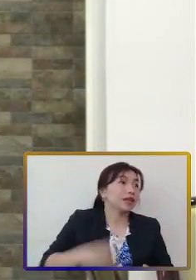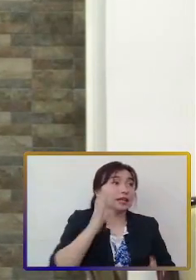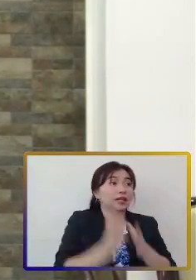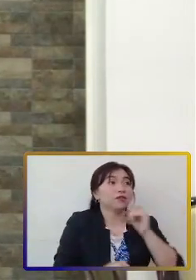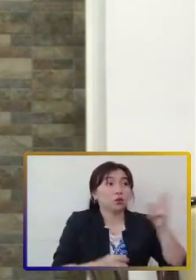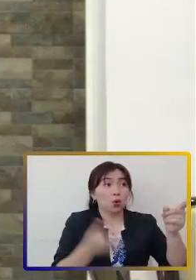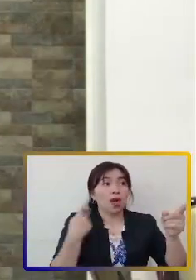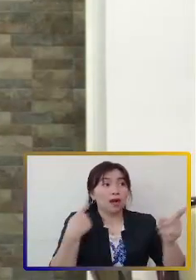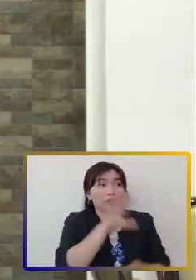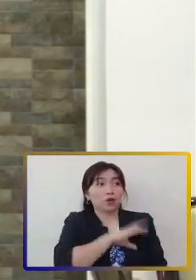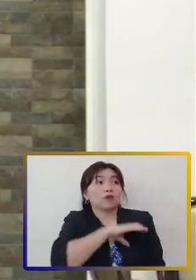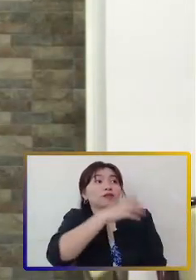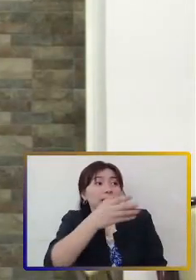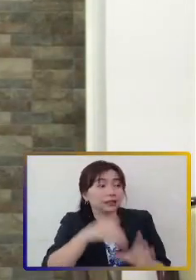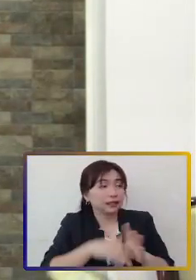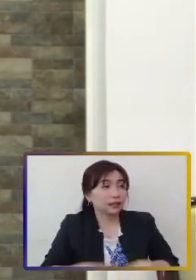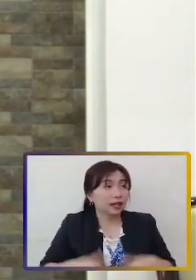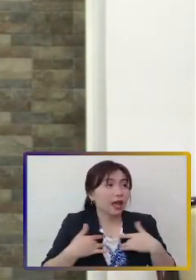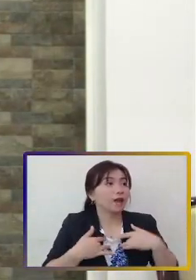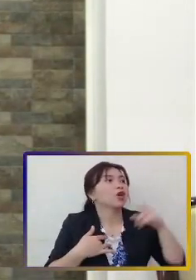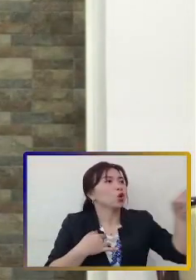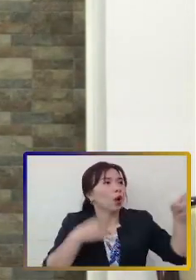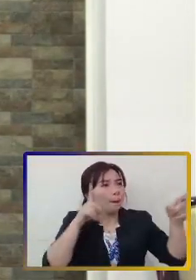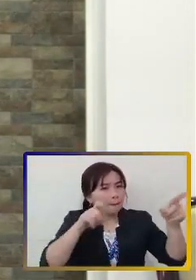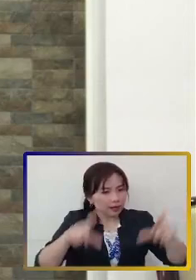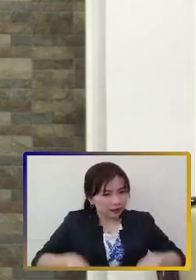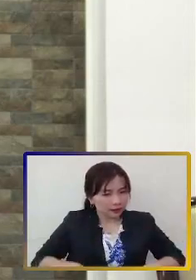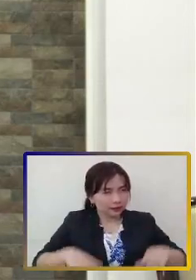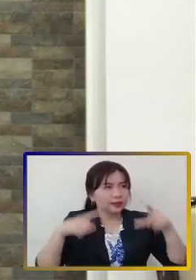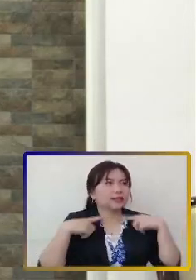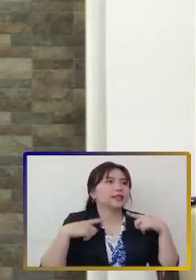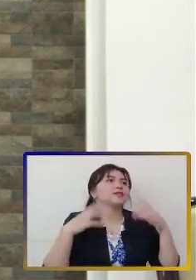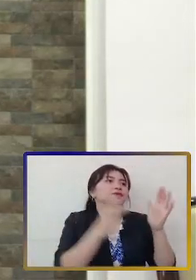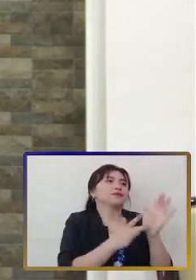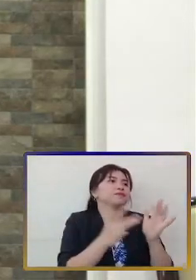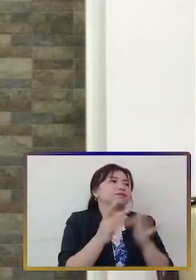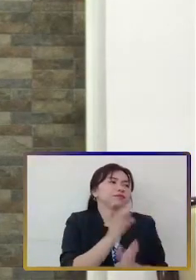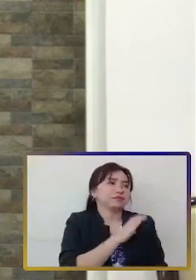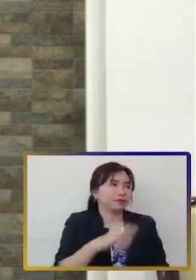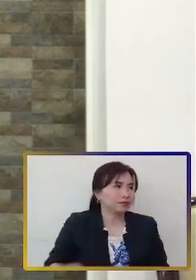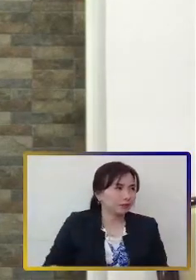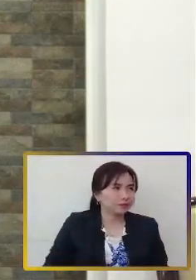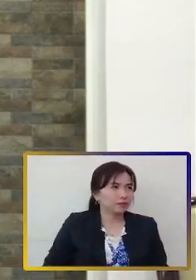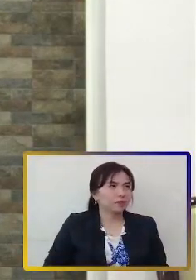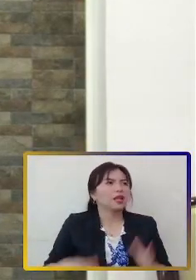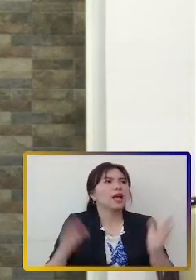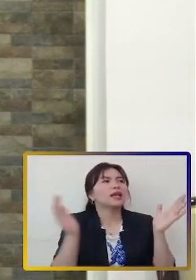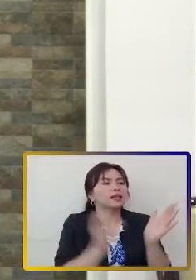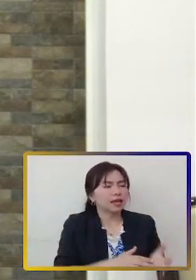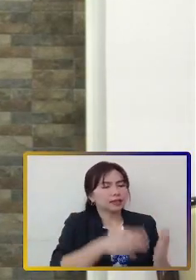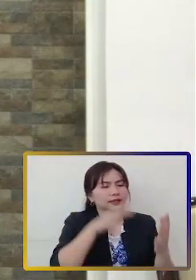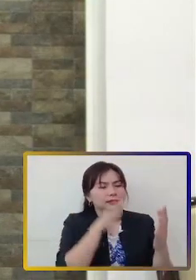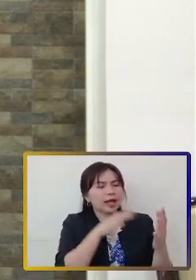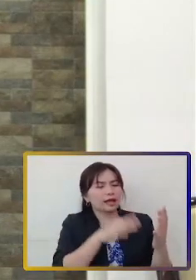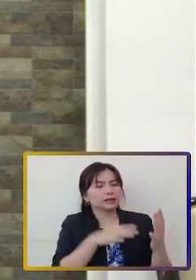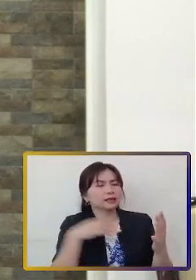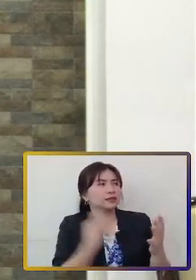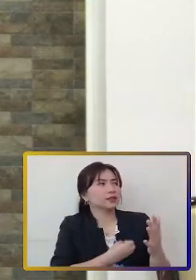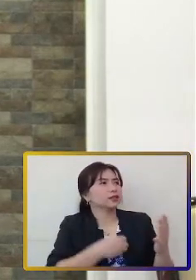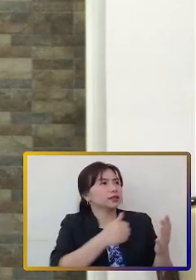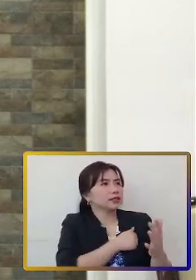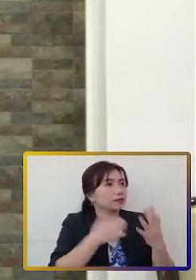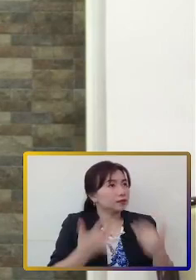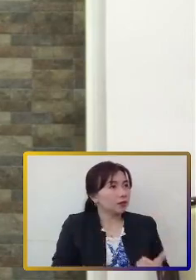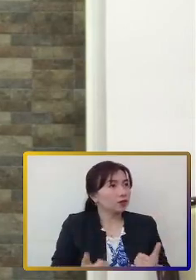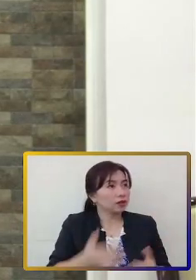life live the life Amen Alam niyo minsan Sabi ko nga sa inyo isasa natin sarili natin ipinamuhay